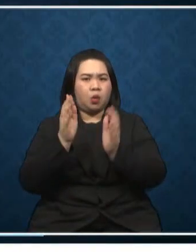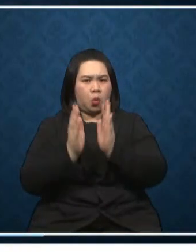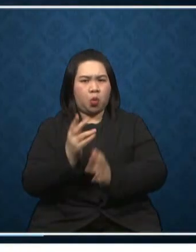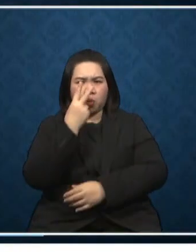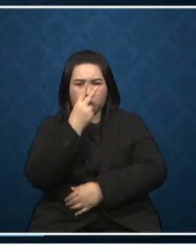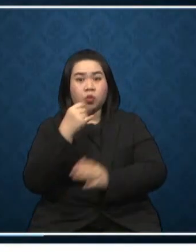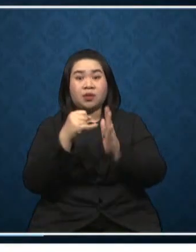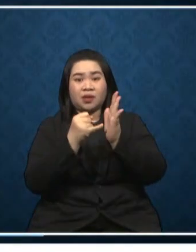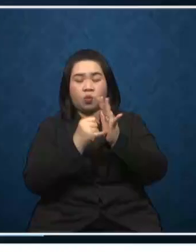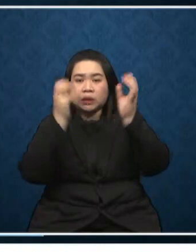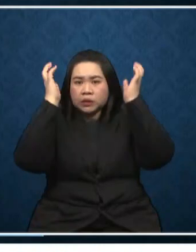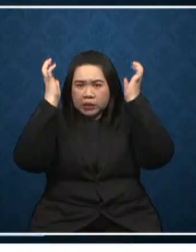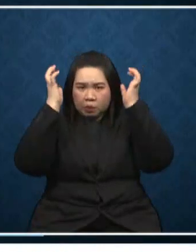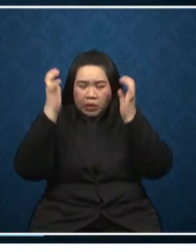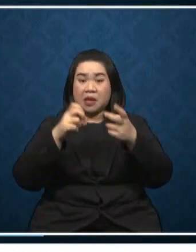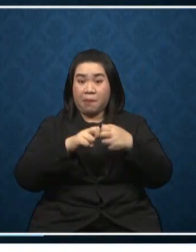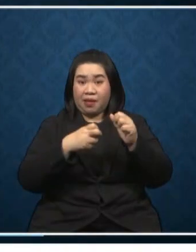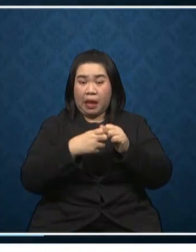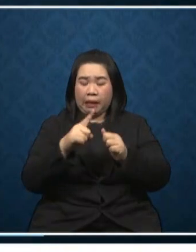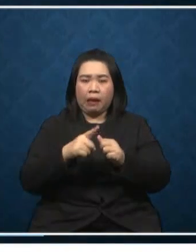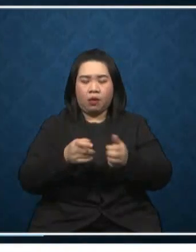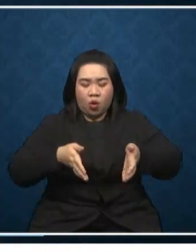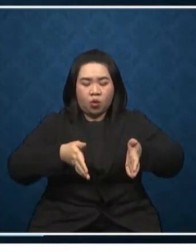ี่สลับบุรี การท้งกากศาตำล่ถนน